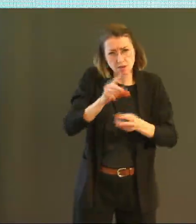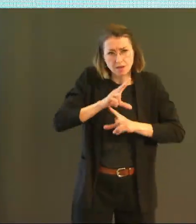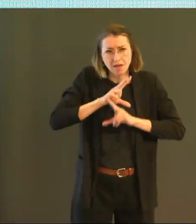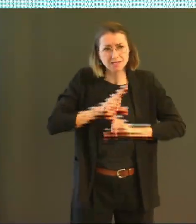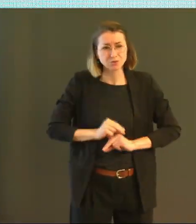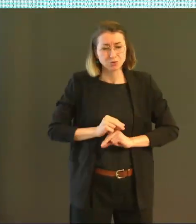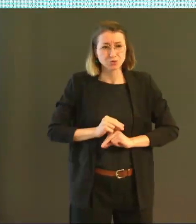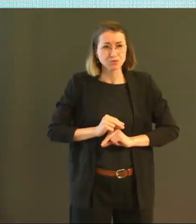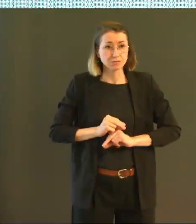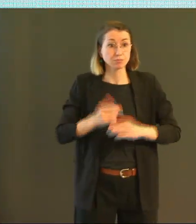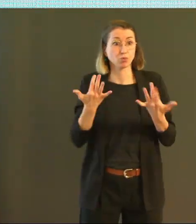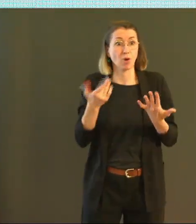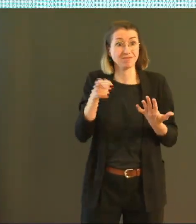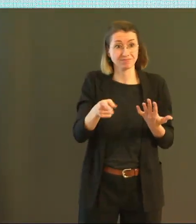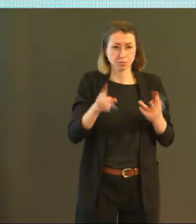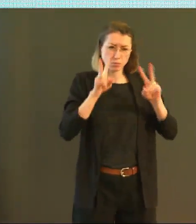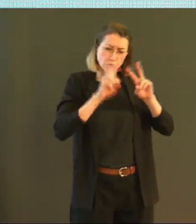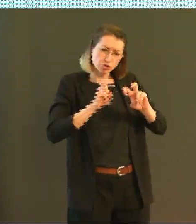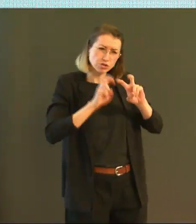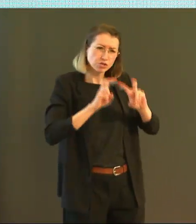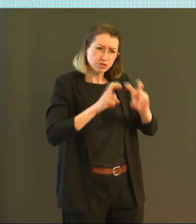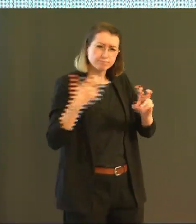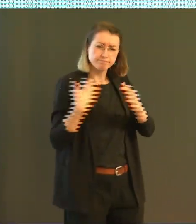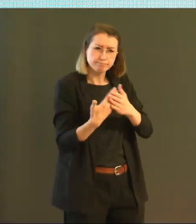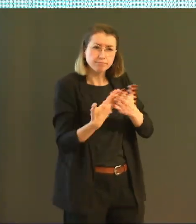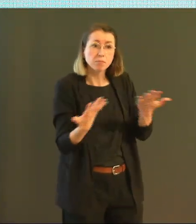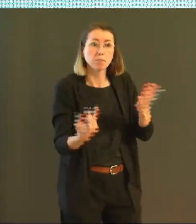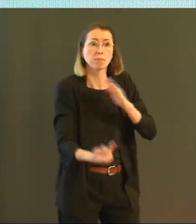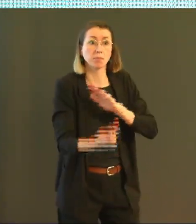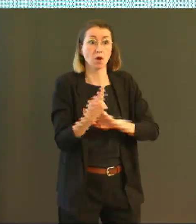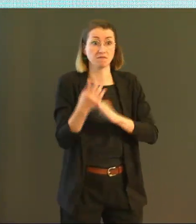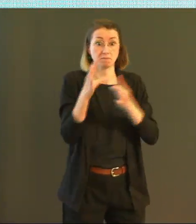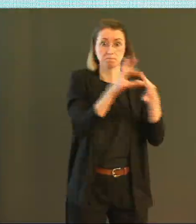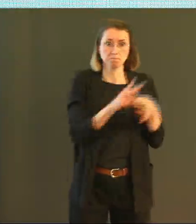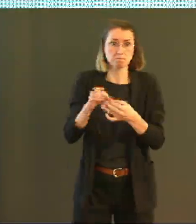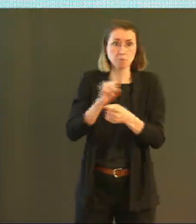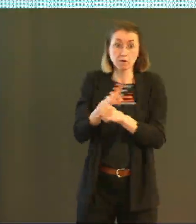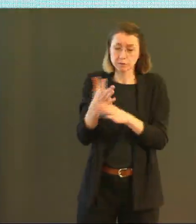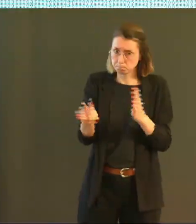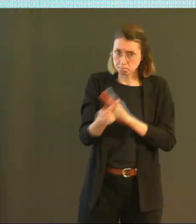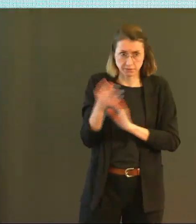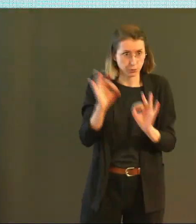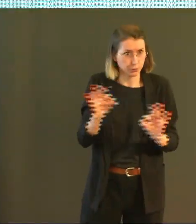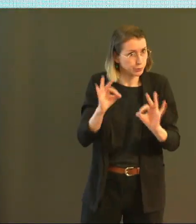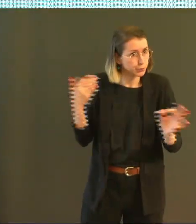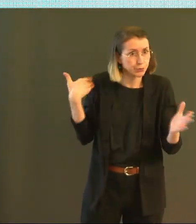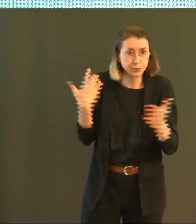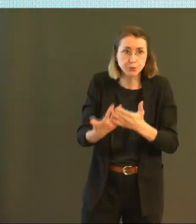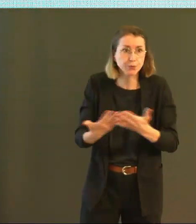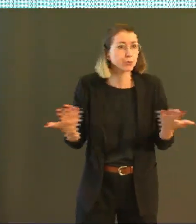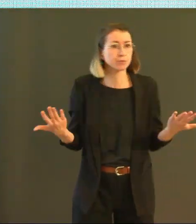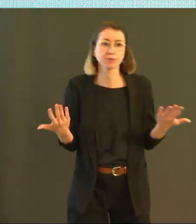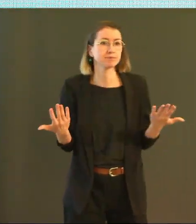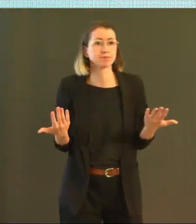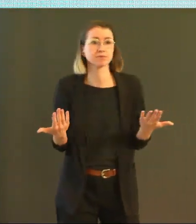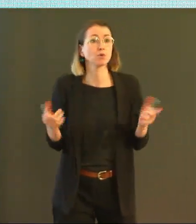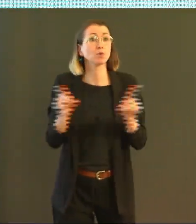preuve pour l'instant que ceci est lié aux cabines 19 d'autre part que le coville 19 ans lui même